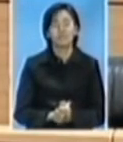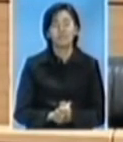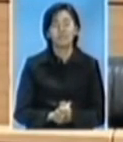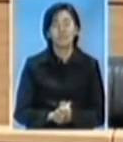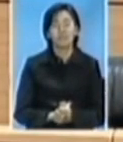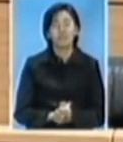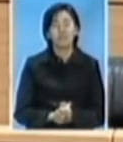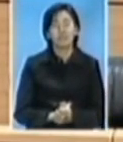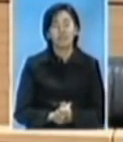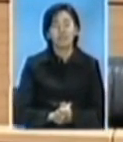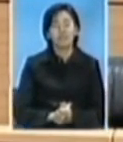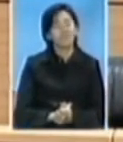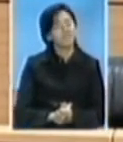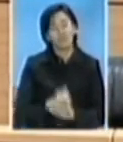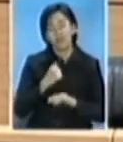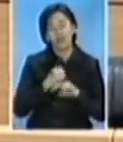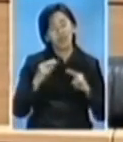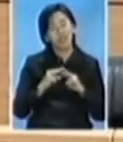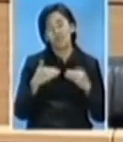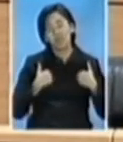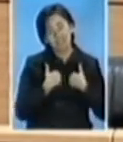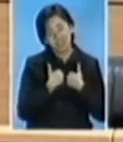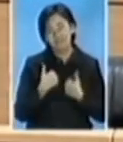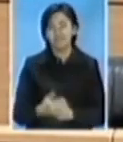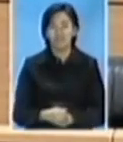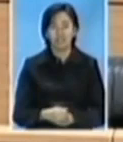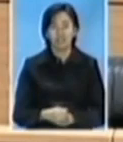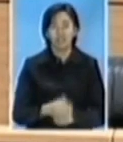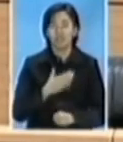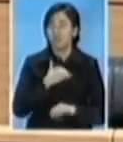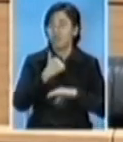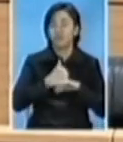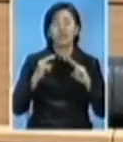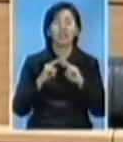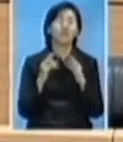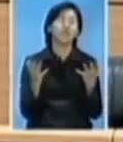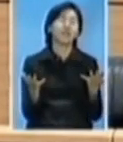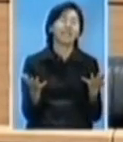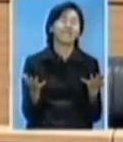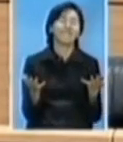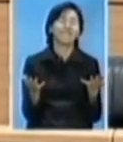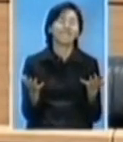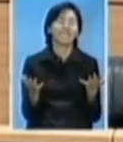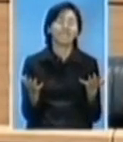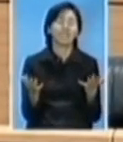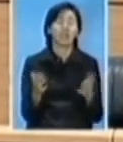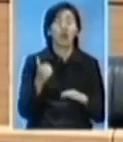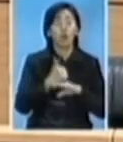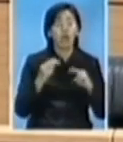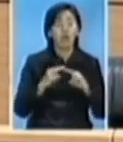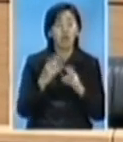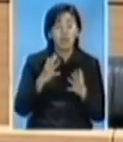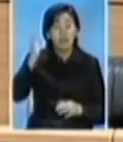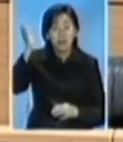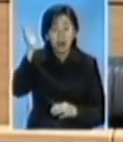จะตั้งเป็นรัฐมนตรีก็เหนื่อยครับเลยไม่ได้เป็นรัฐมนตรีโอ้ไม่ได้เป็นรัฐมนตรีแล้วมาพิพ